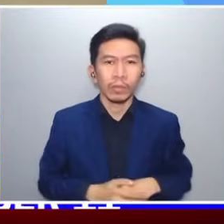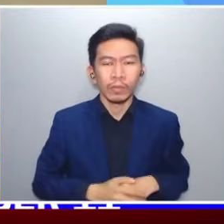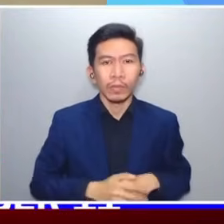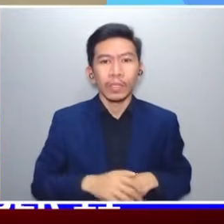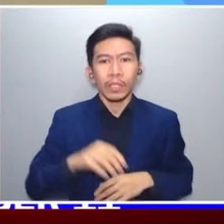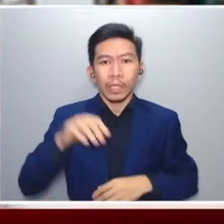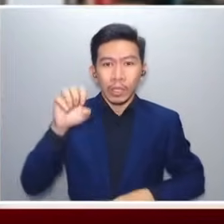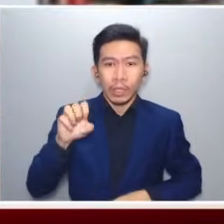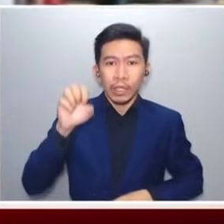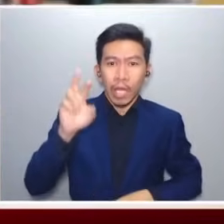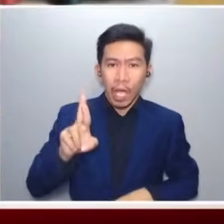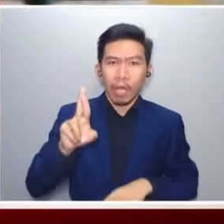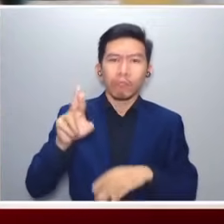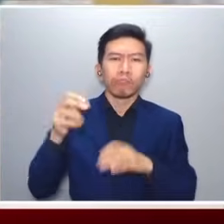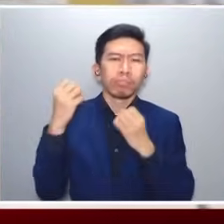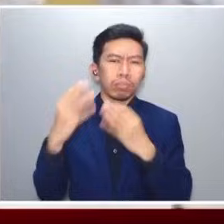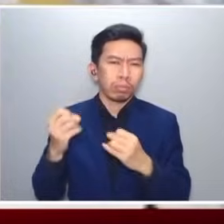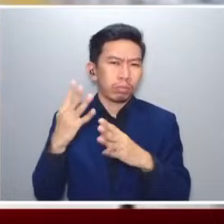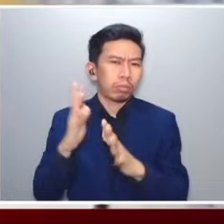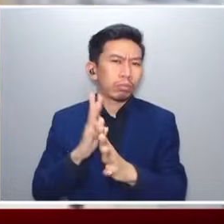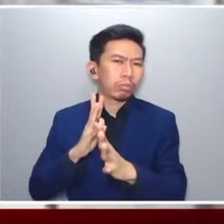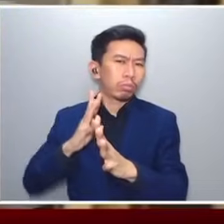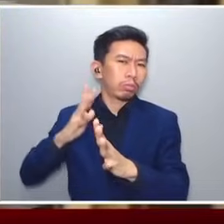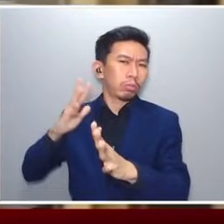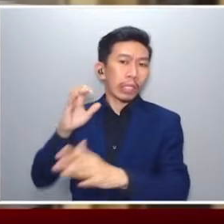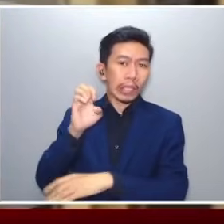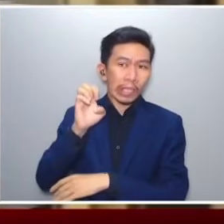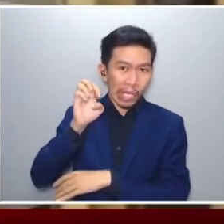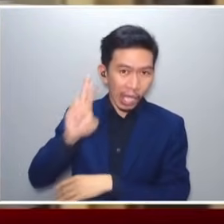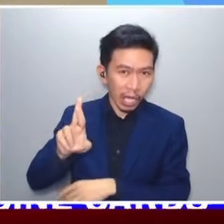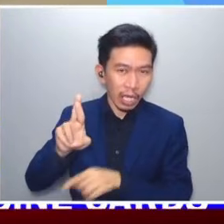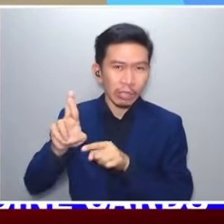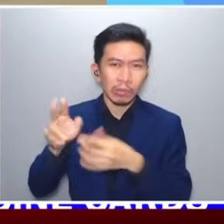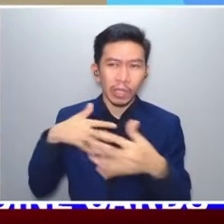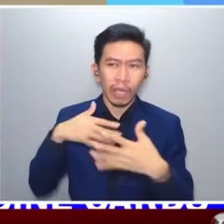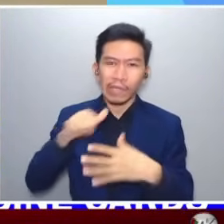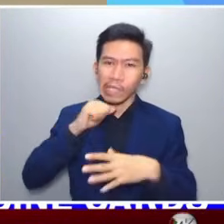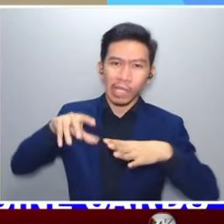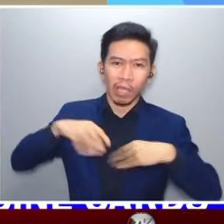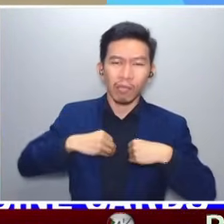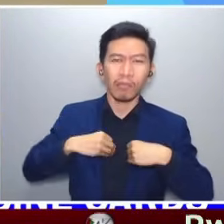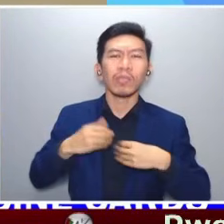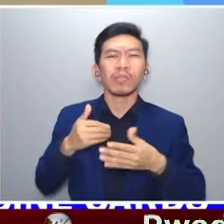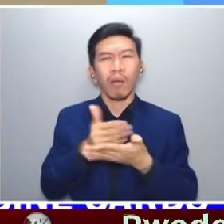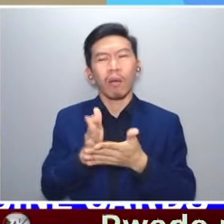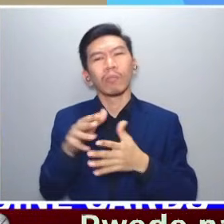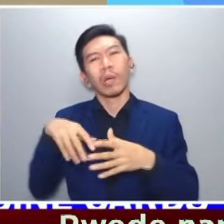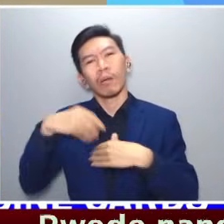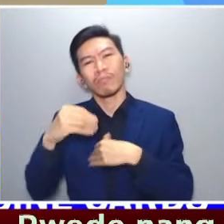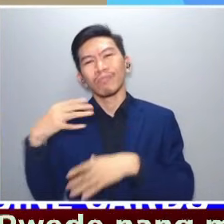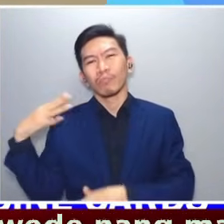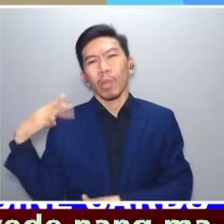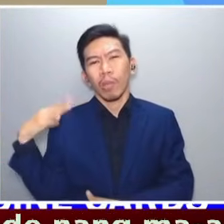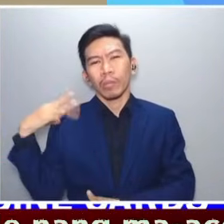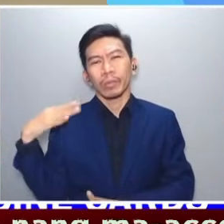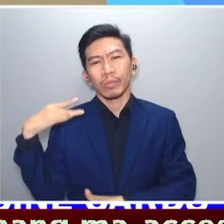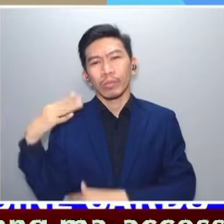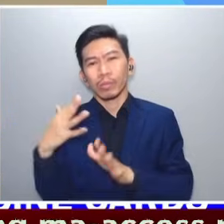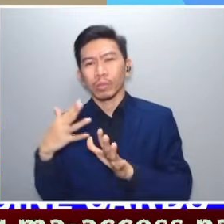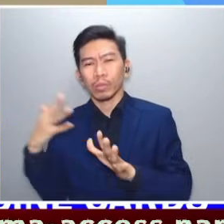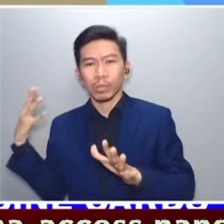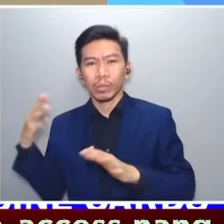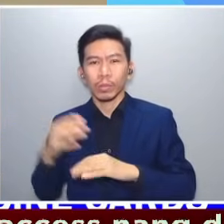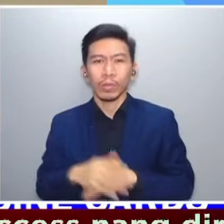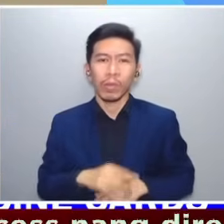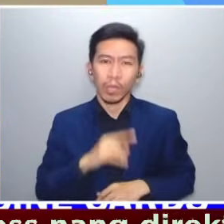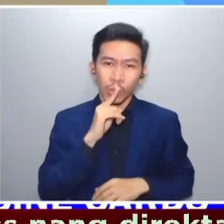actually, kahit na sabihin natin na hindi na tumatanggap, may mga nakaabang pa rin doon, no? So never naman talaga nauubusan